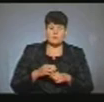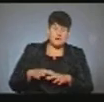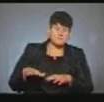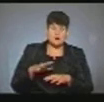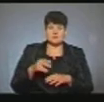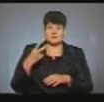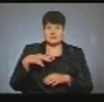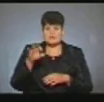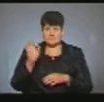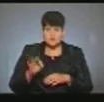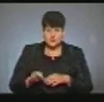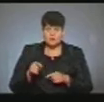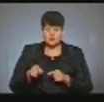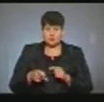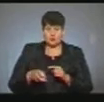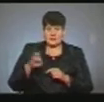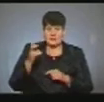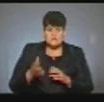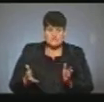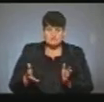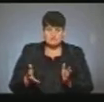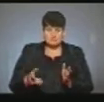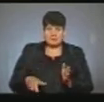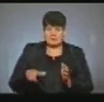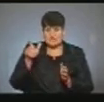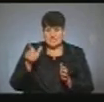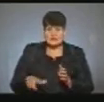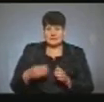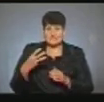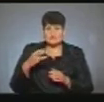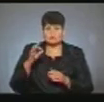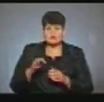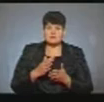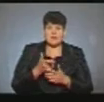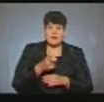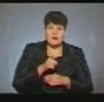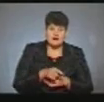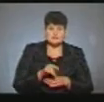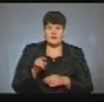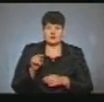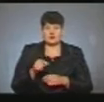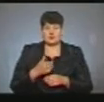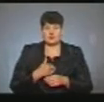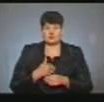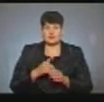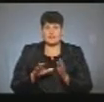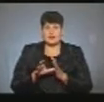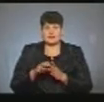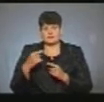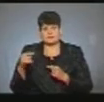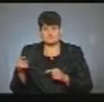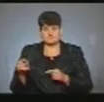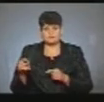там 20% зразу в цьому ж під'їзді, де інших 30% мають газове, а вони захочуть електро, тому